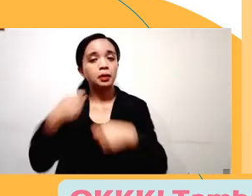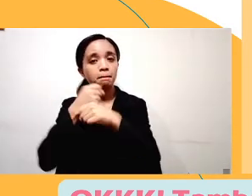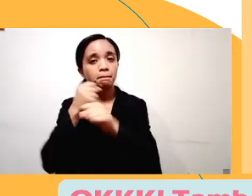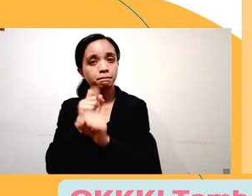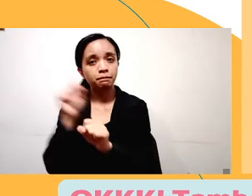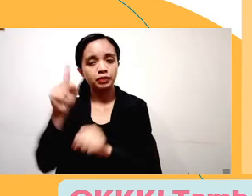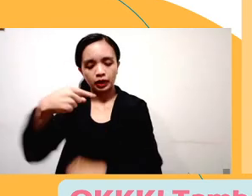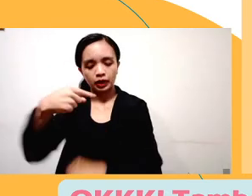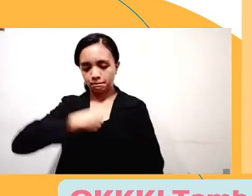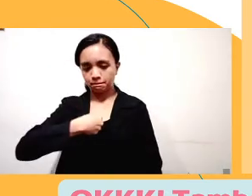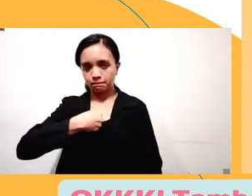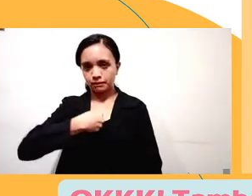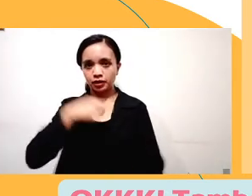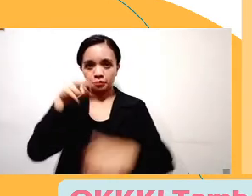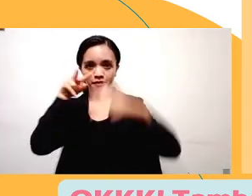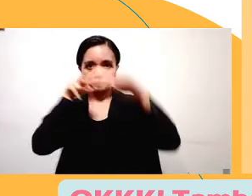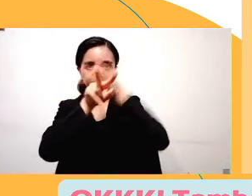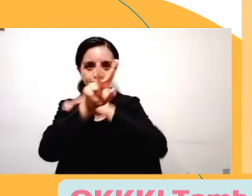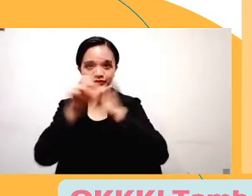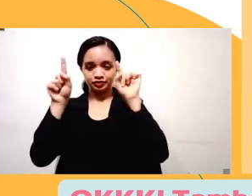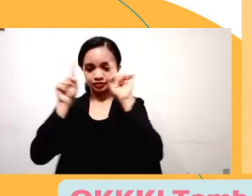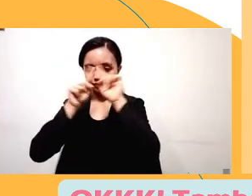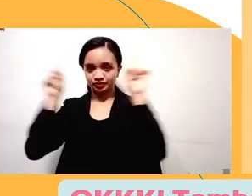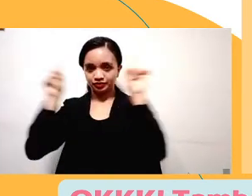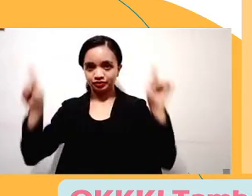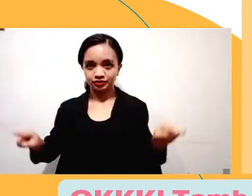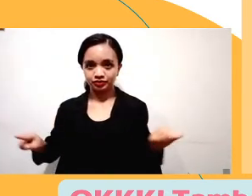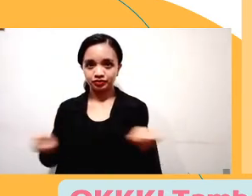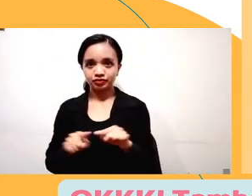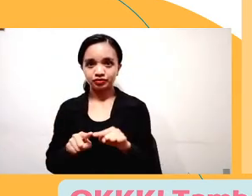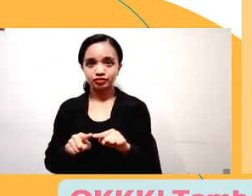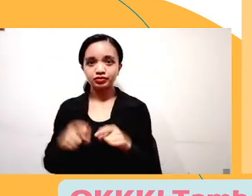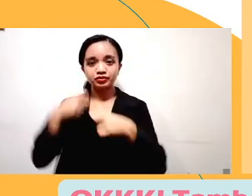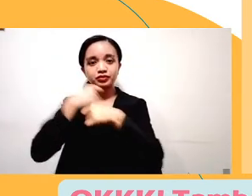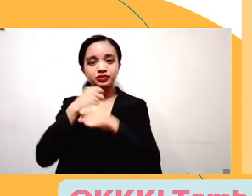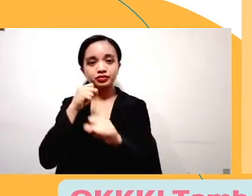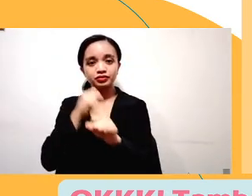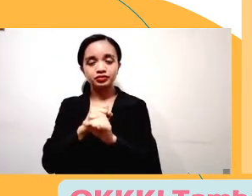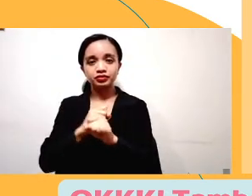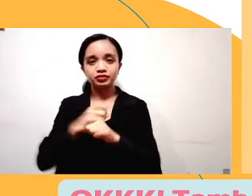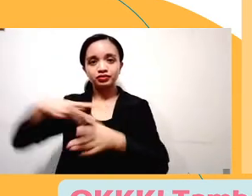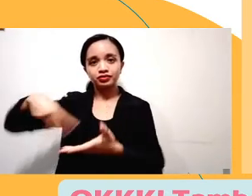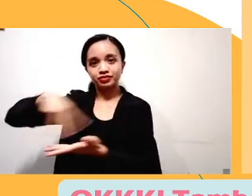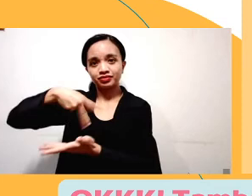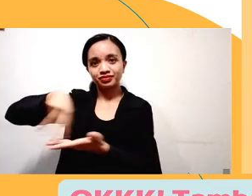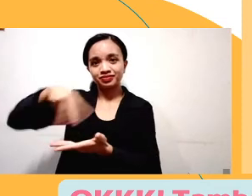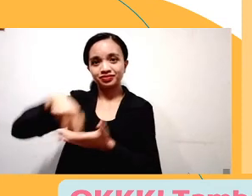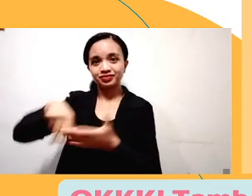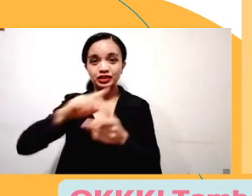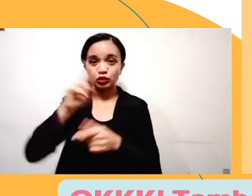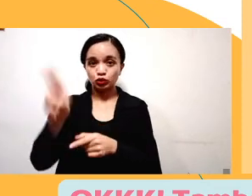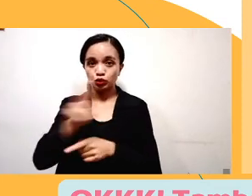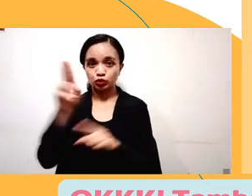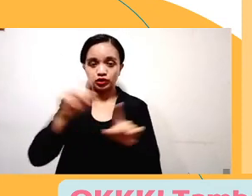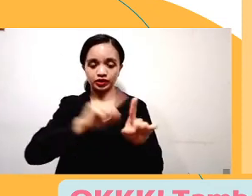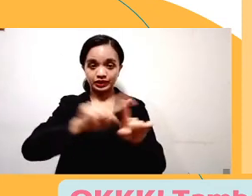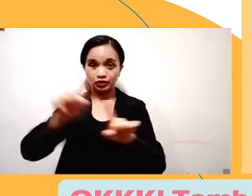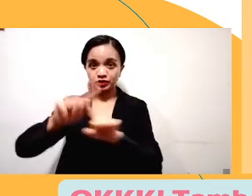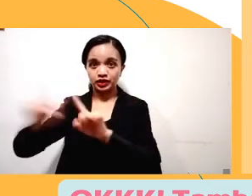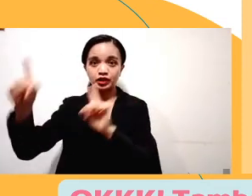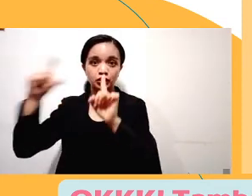vision board at gumawa ng galaw gamit ang isang salita na naglalarawan sa